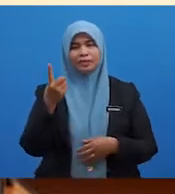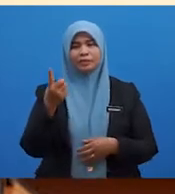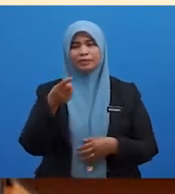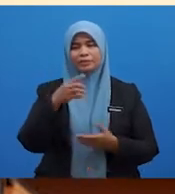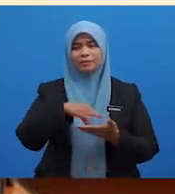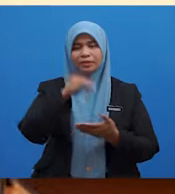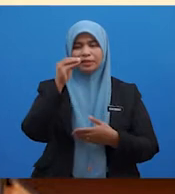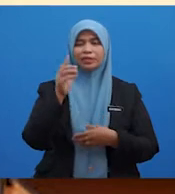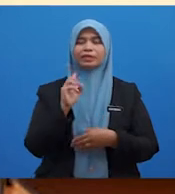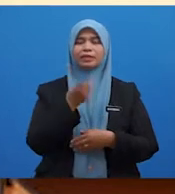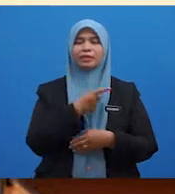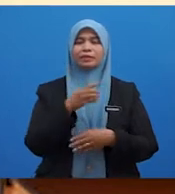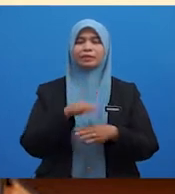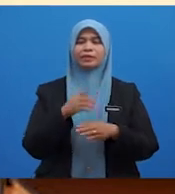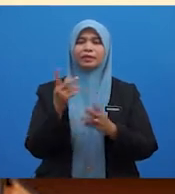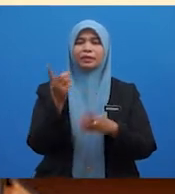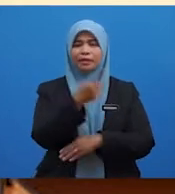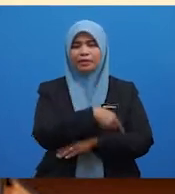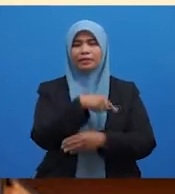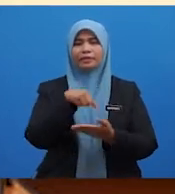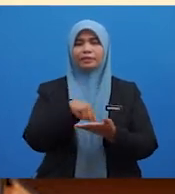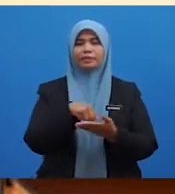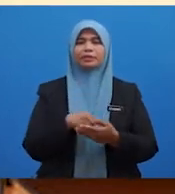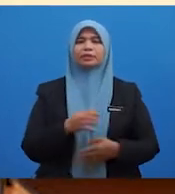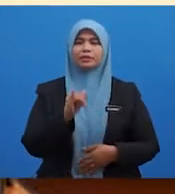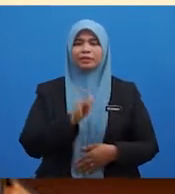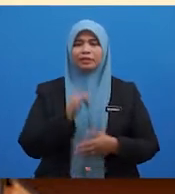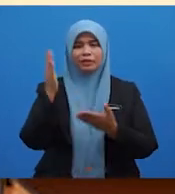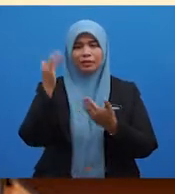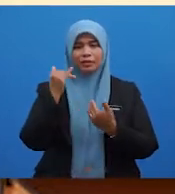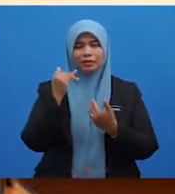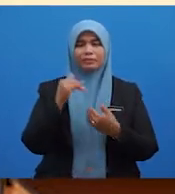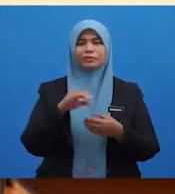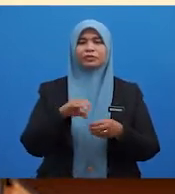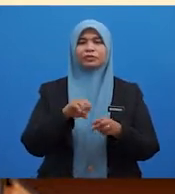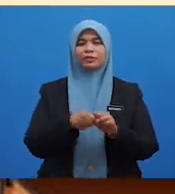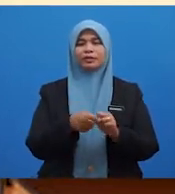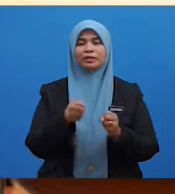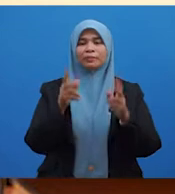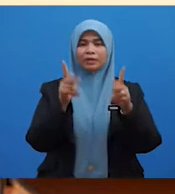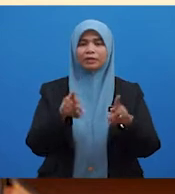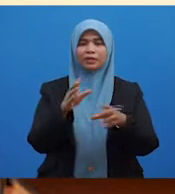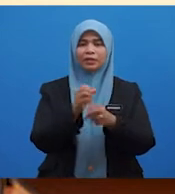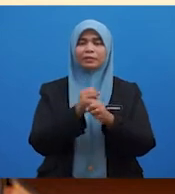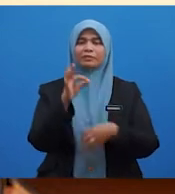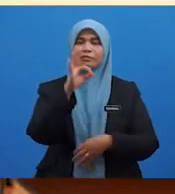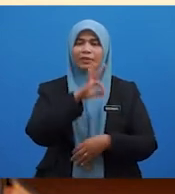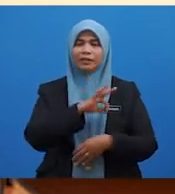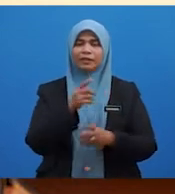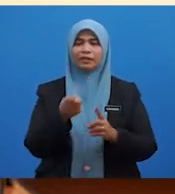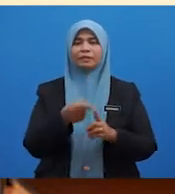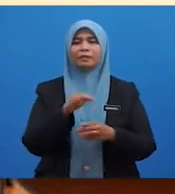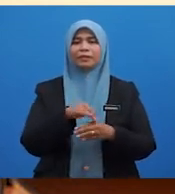sahaja sesi pembelajaran kita pada hari ini. Saya harap agar pelajar mendapat